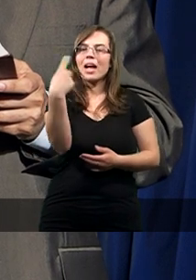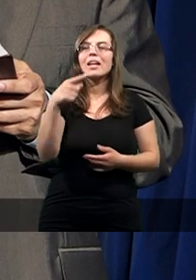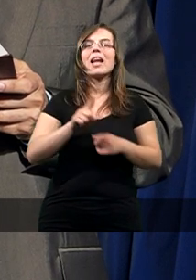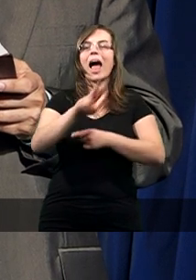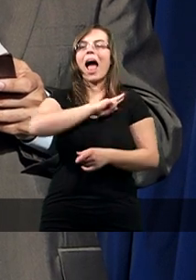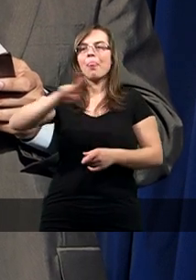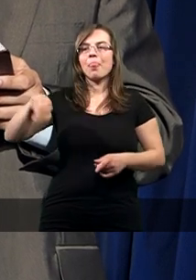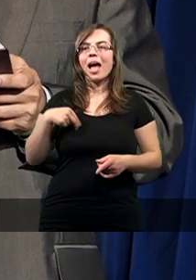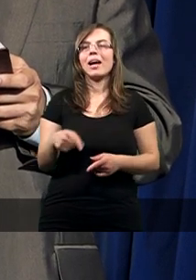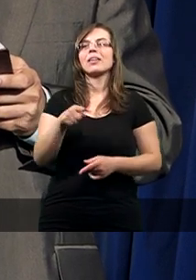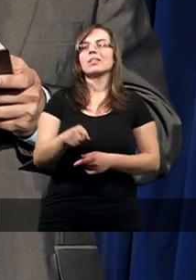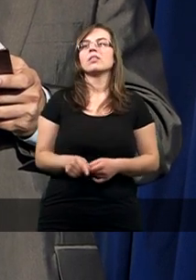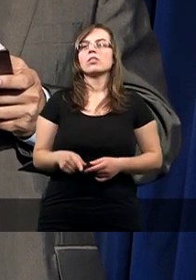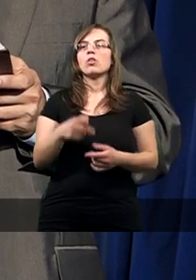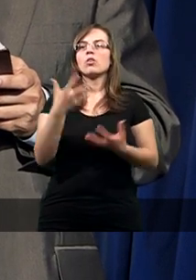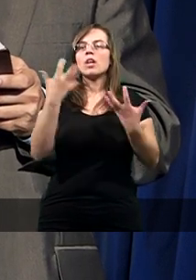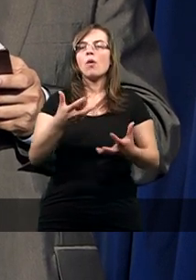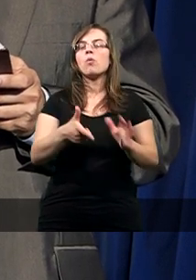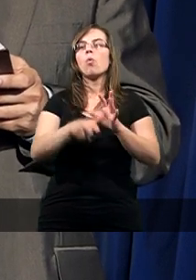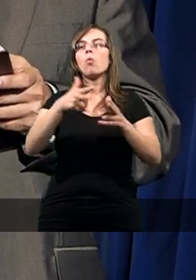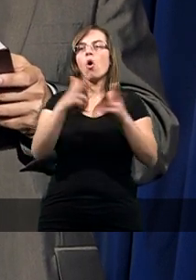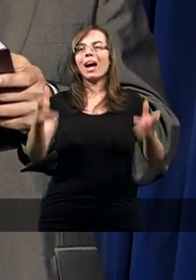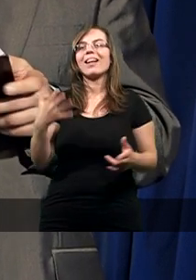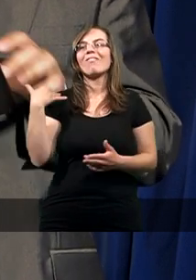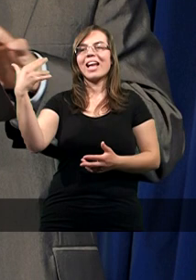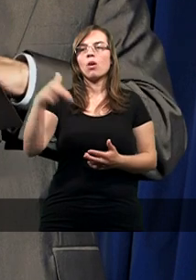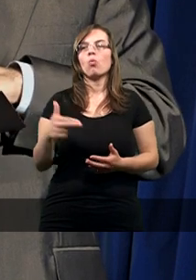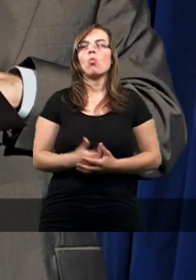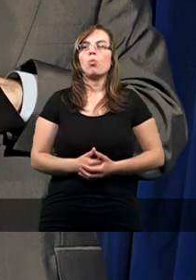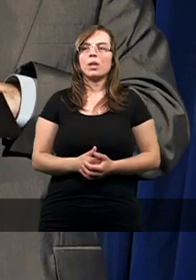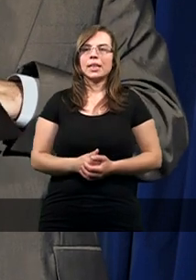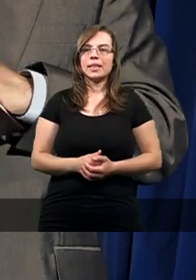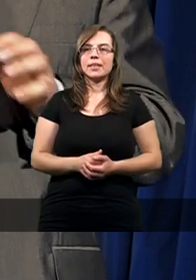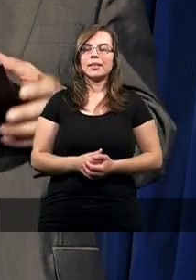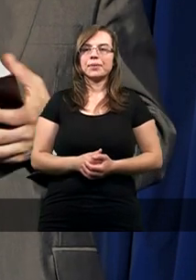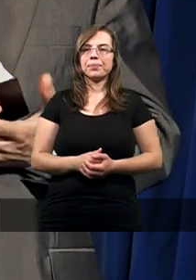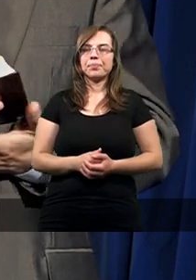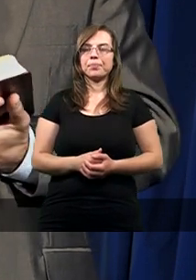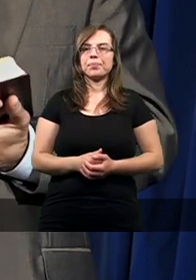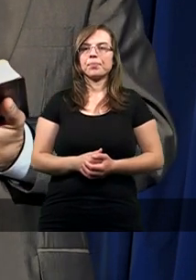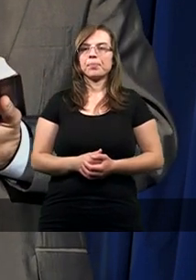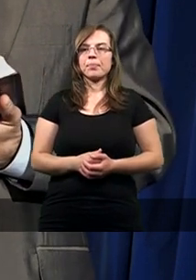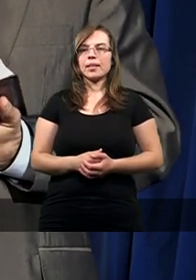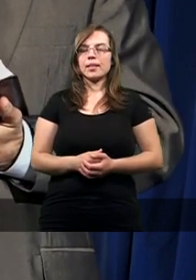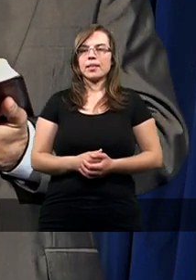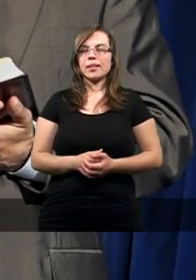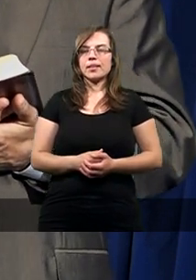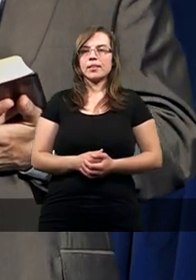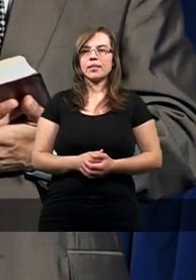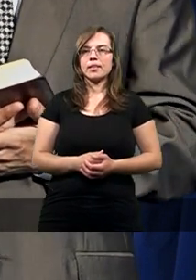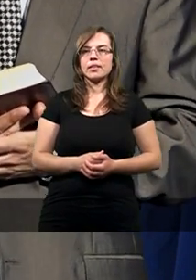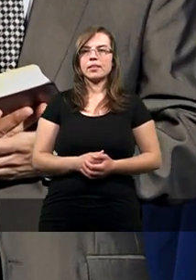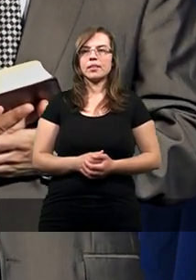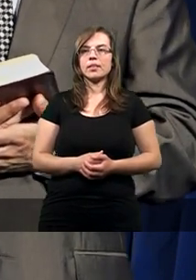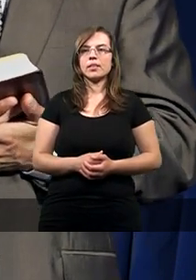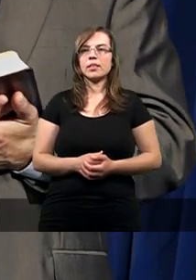przestrodze dla nas, którzy znaleźliśmy się u kresu wieków. I don't know about you, but as I read through the